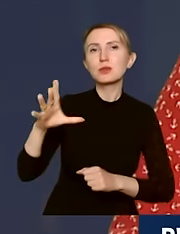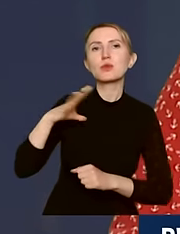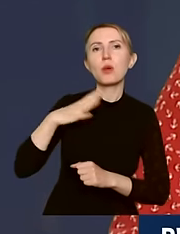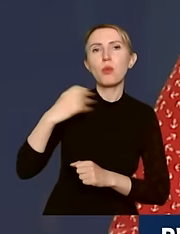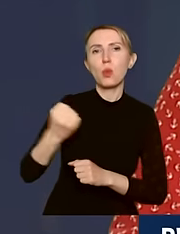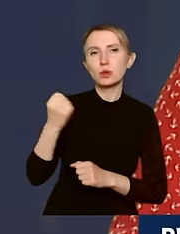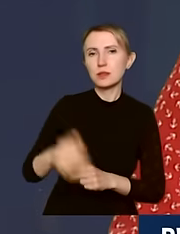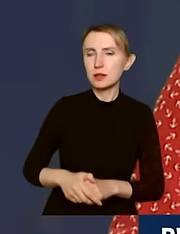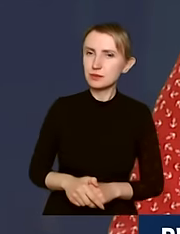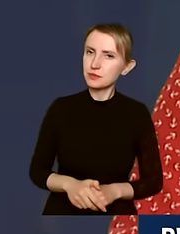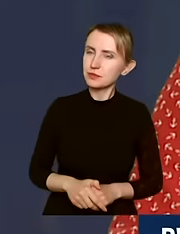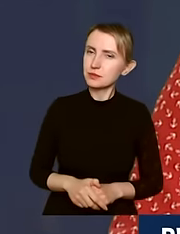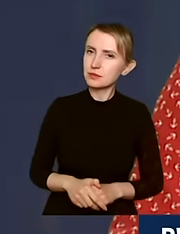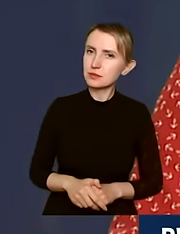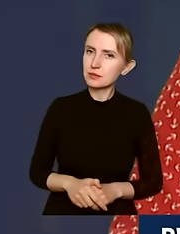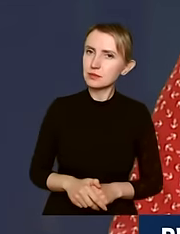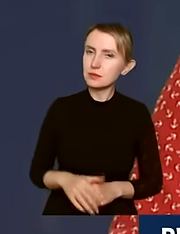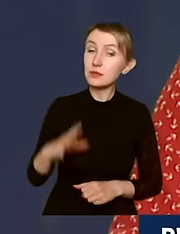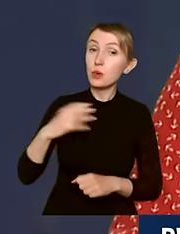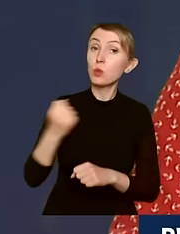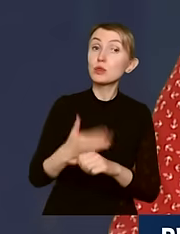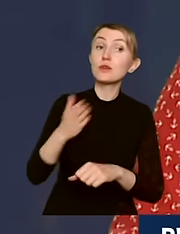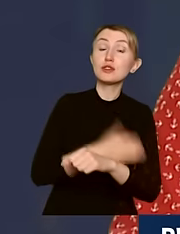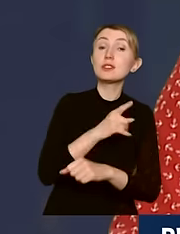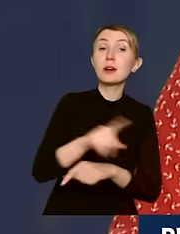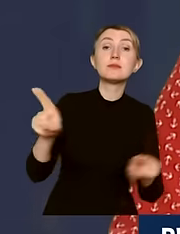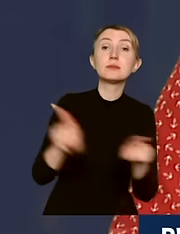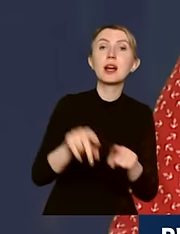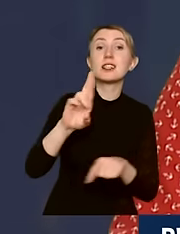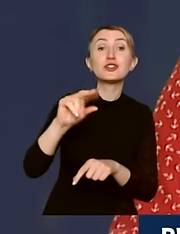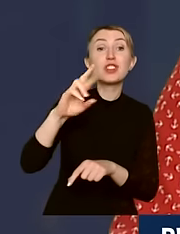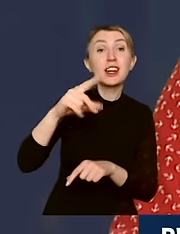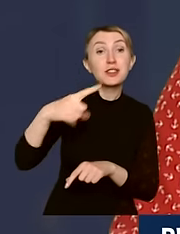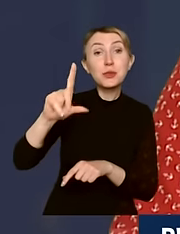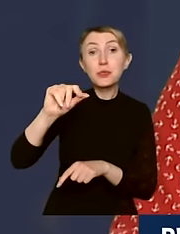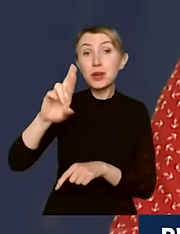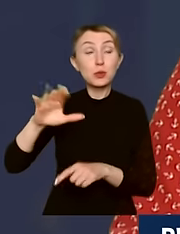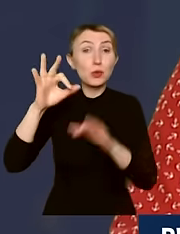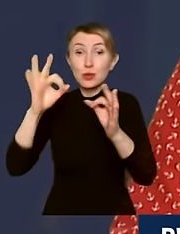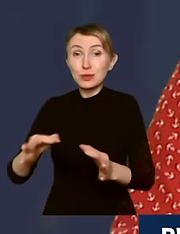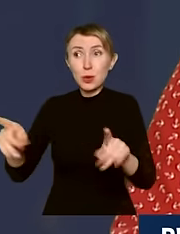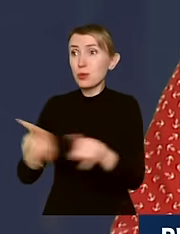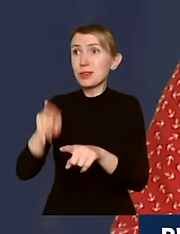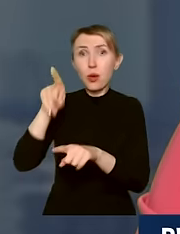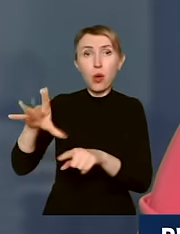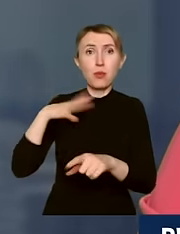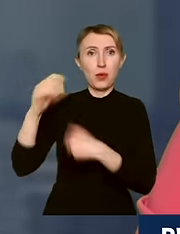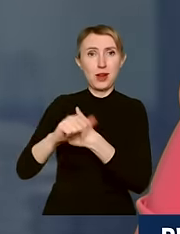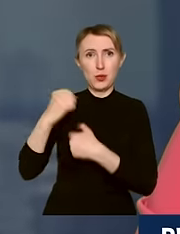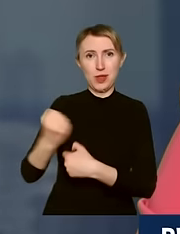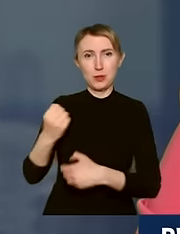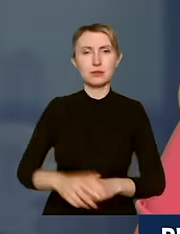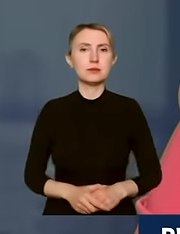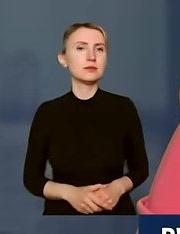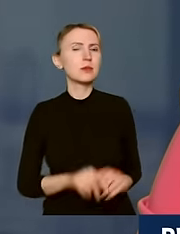używana i była używana wtedy przez tych, tego samego Ryszarda Petru, o którym pani mówi dzisiaj. Czyli jak